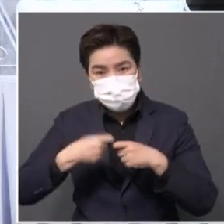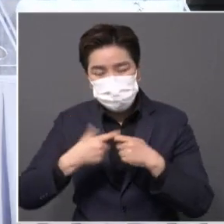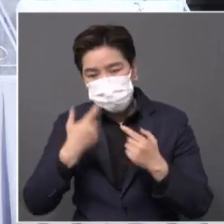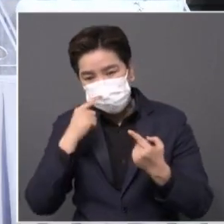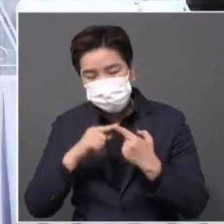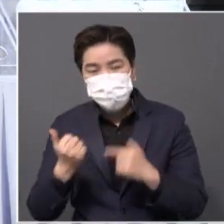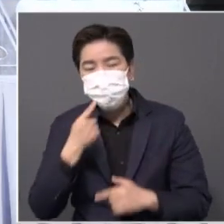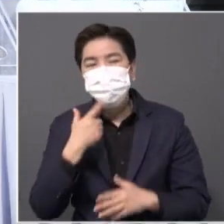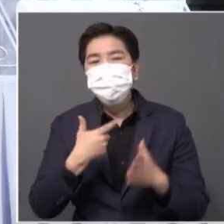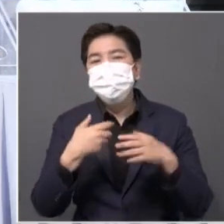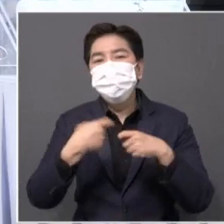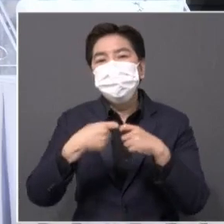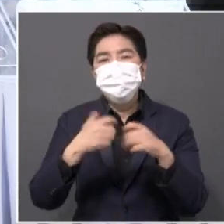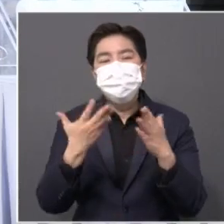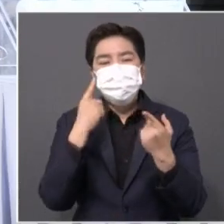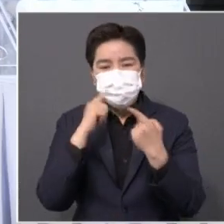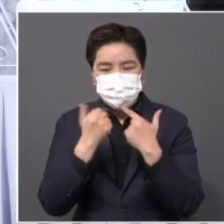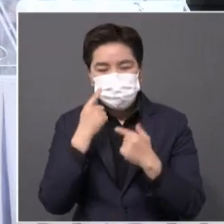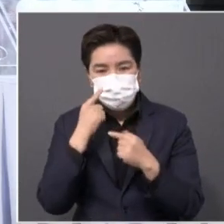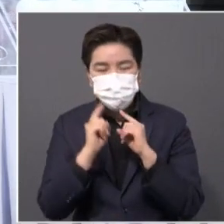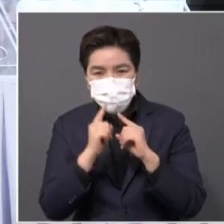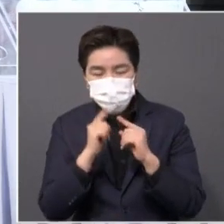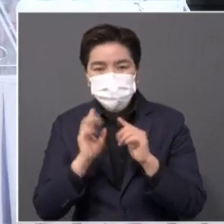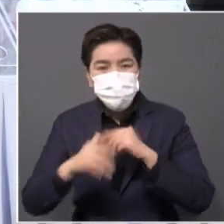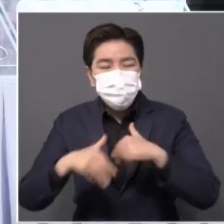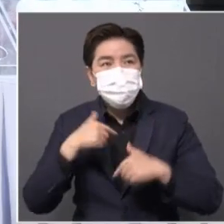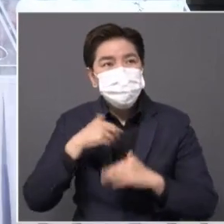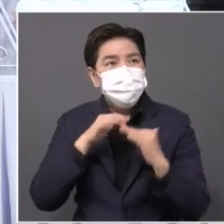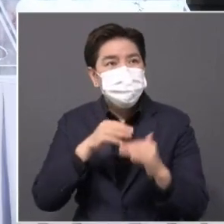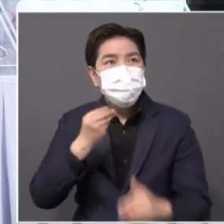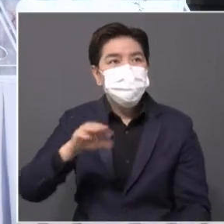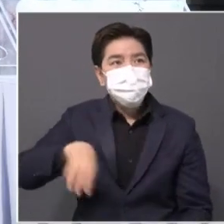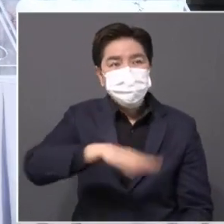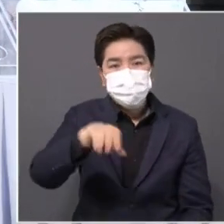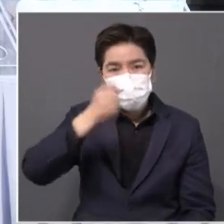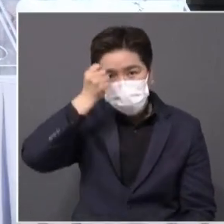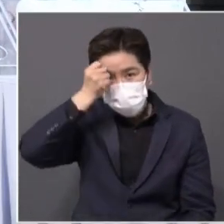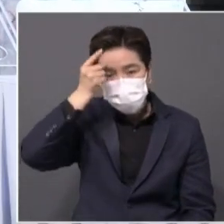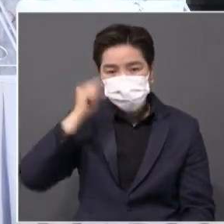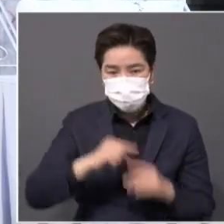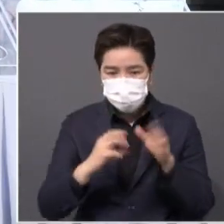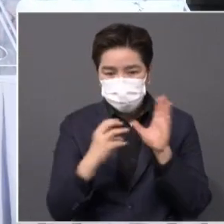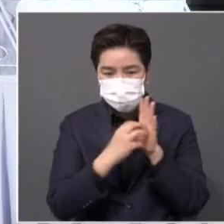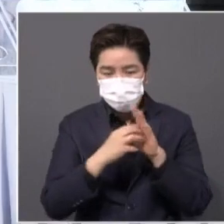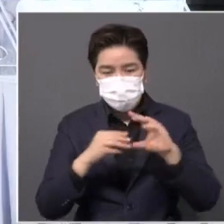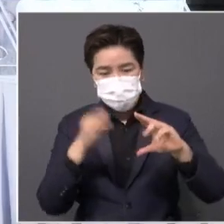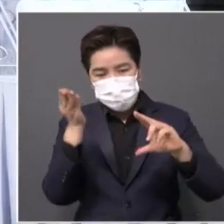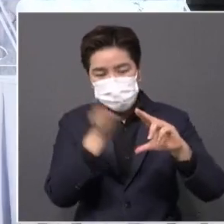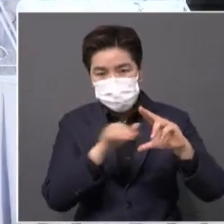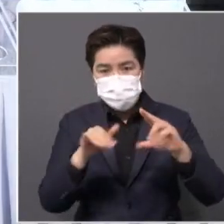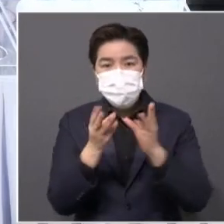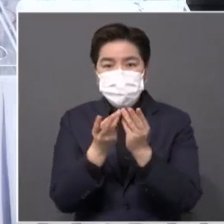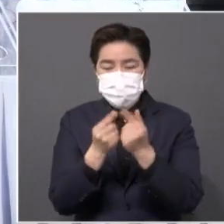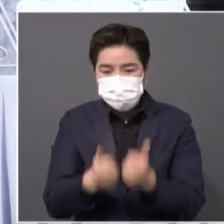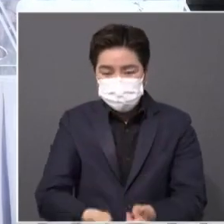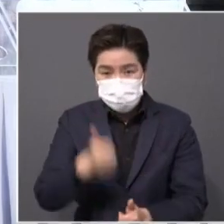คุณพิธาก็บอกว่าไม่ยากหรอกก็มีการพูดคุยกับประชาชนสื่อสารให้เข้าใจโดยเฉพาะโลโก้ของพรรครวมไปถึงหมายเลขของ